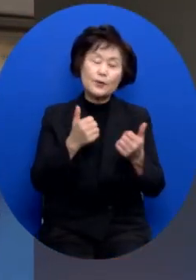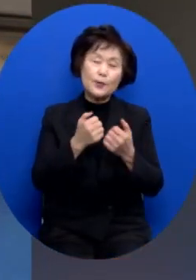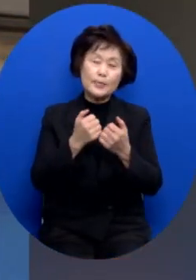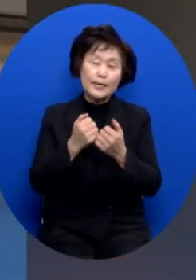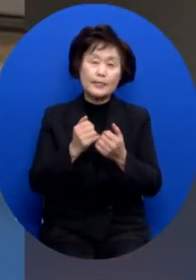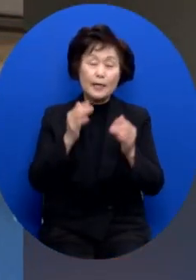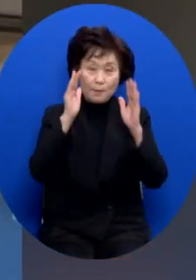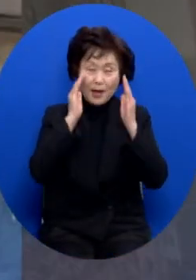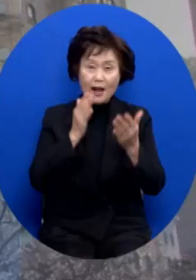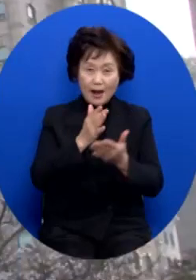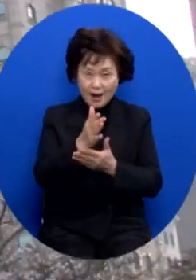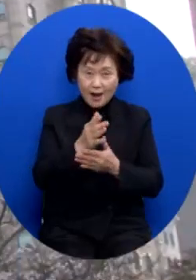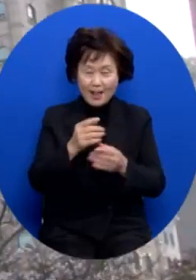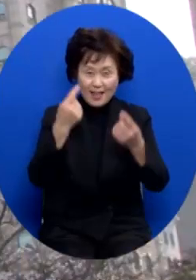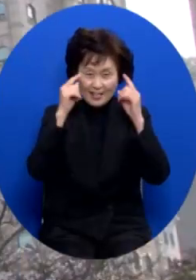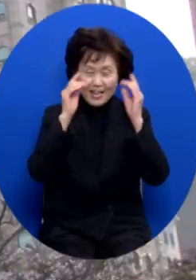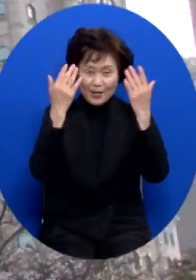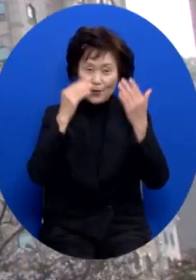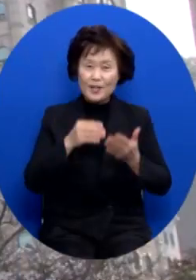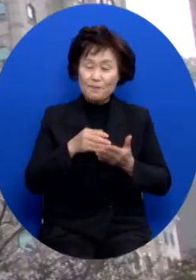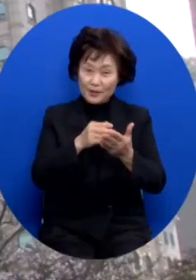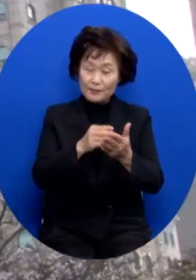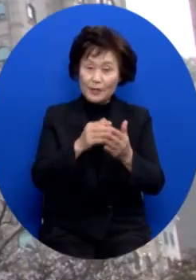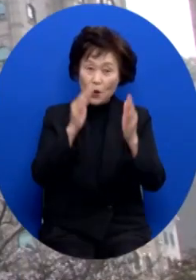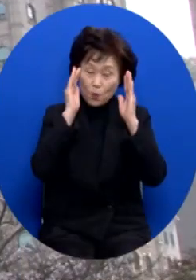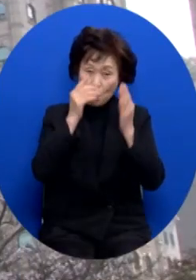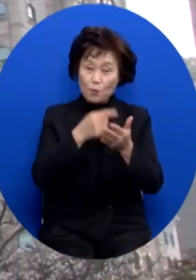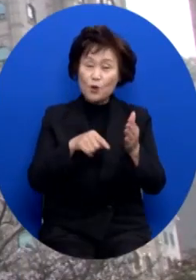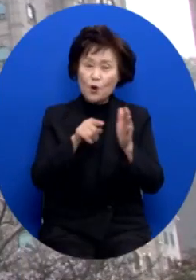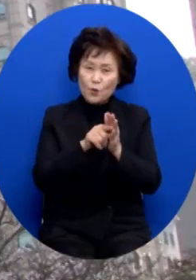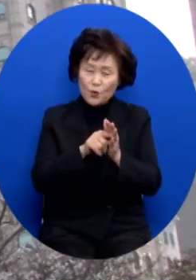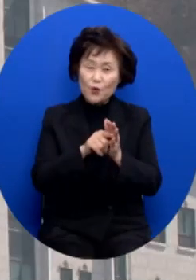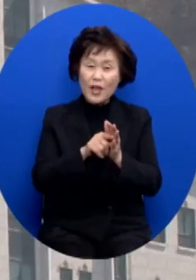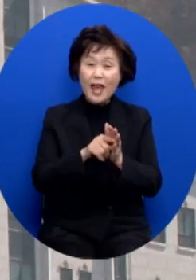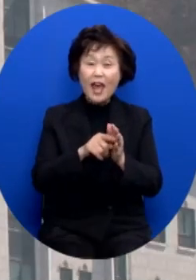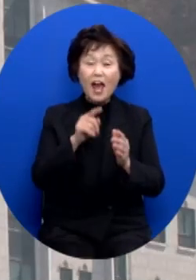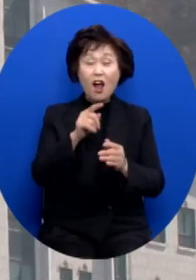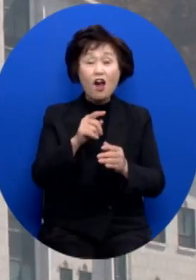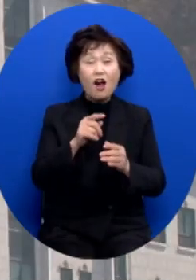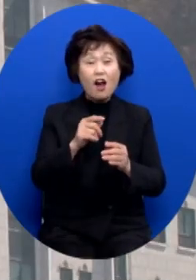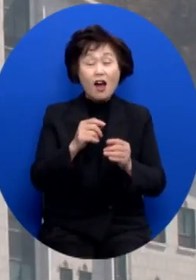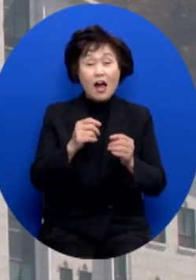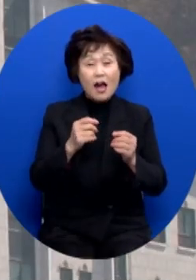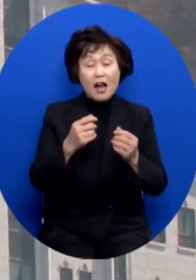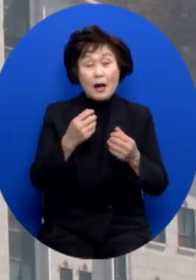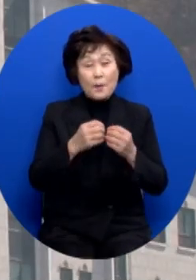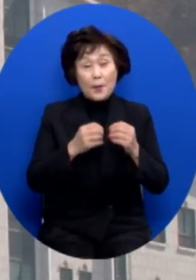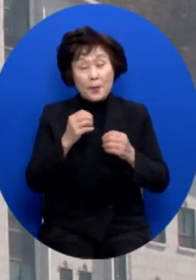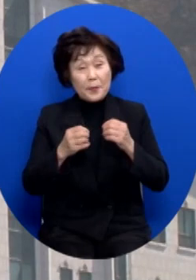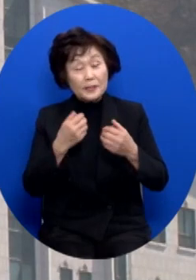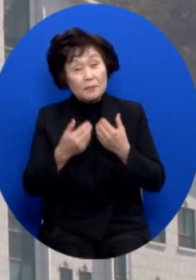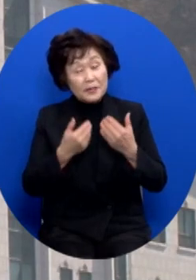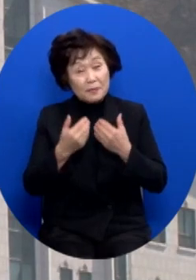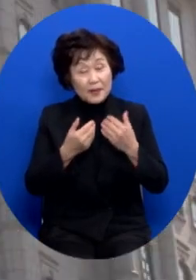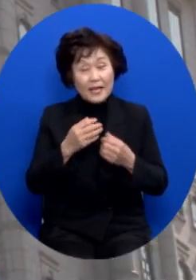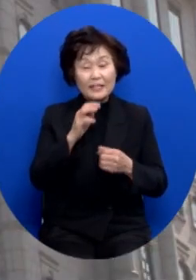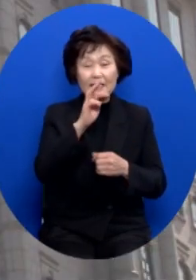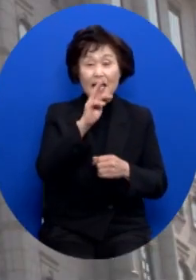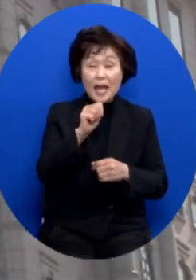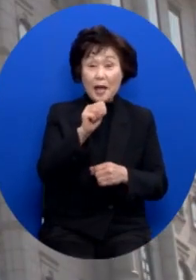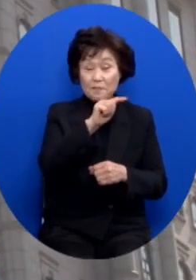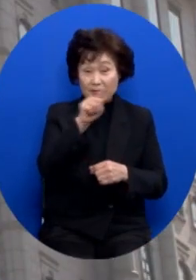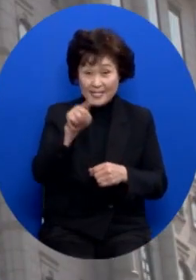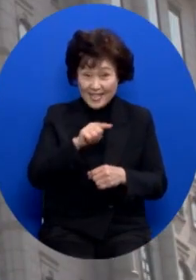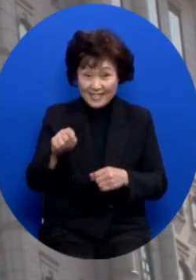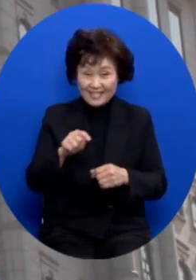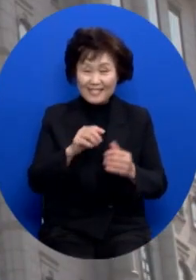대학교에 입학했습니다. 허 씨는 학업을 위해 멀게만 느껴졌던 MZ세대와 소통했고 기독교 정신을 강조하는 대학의 기조에 따라